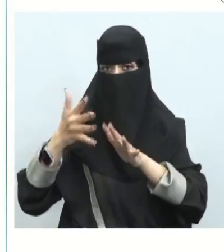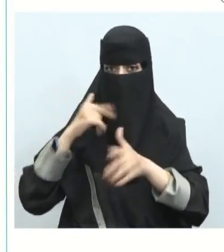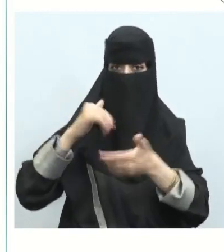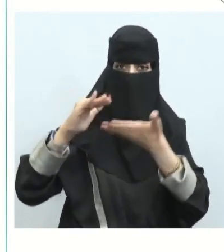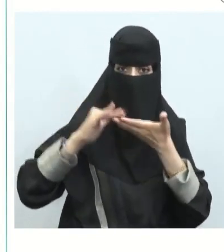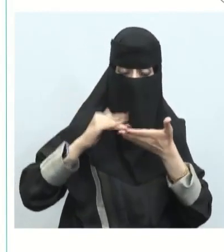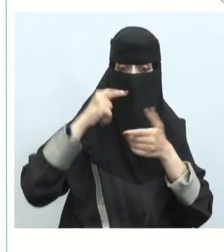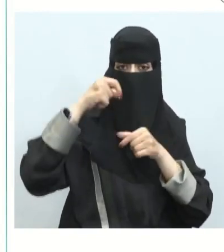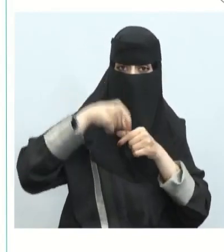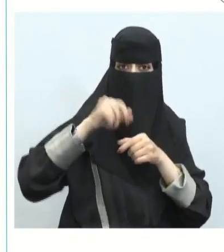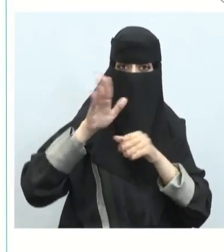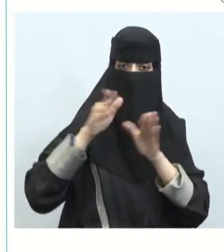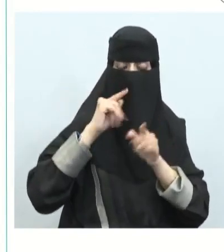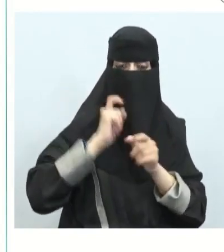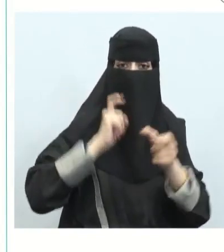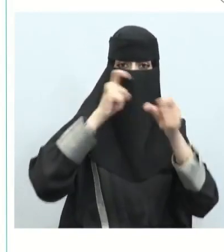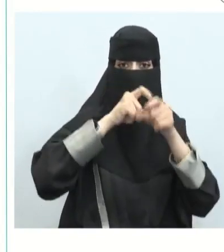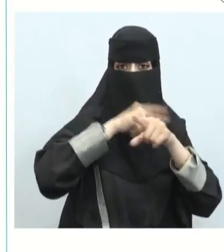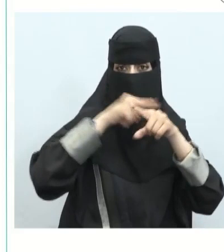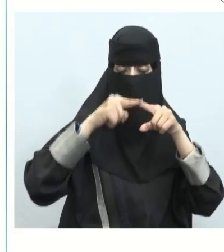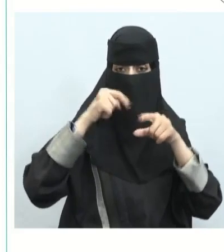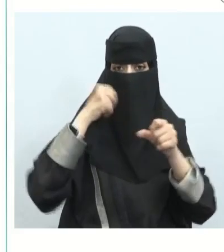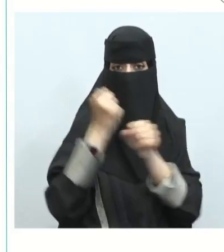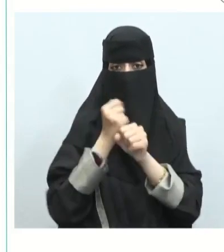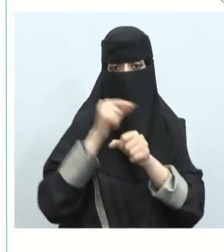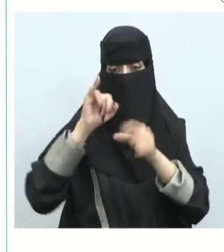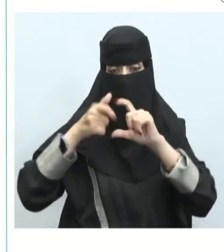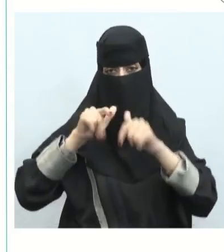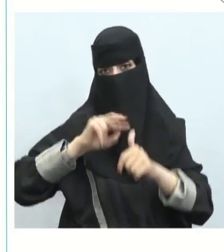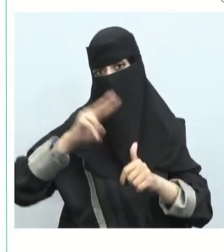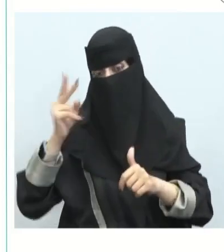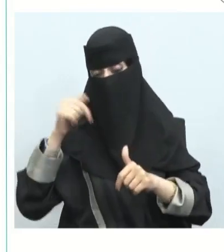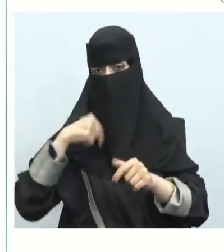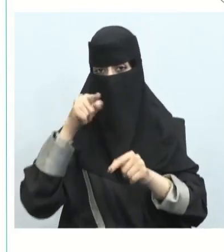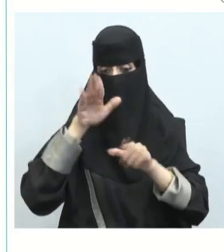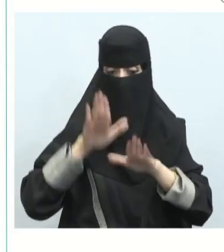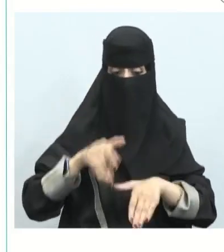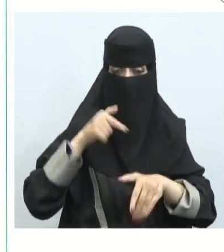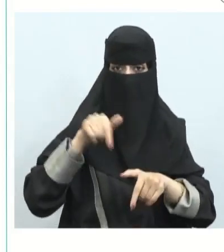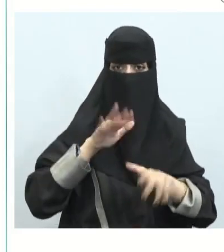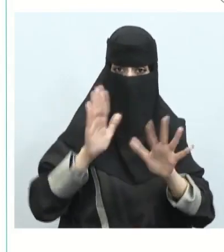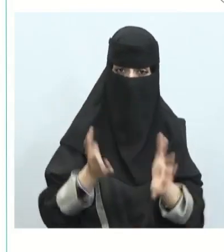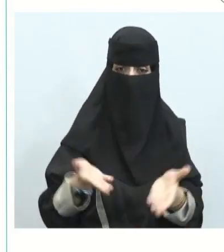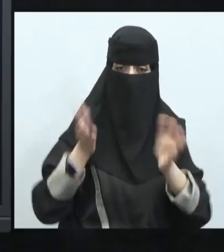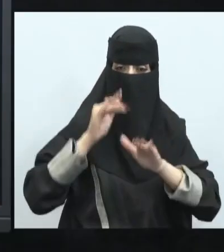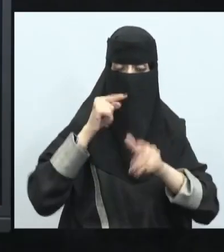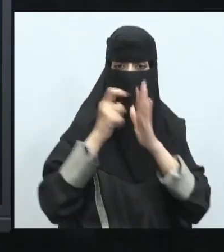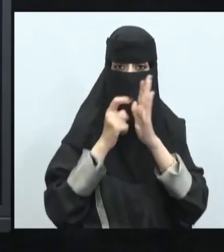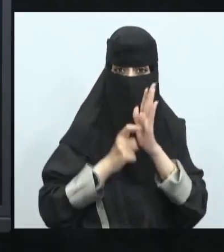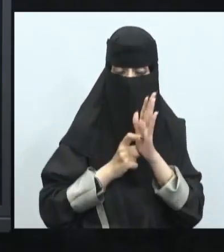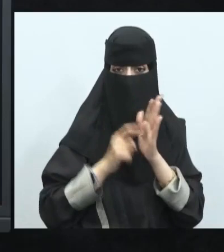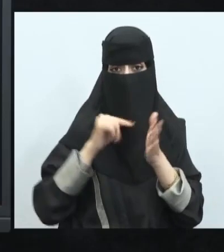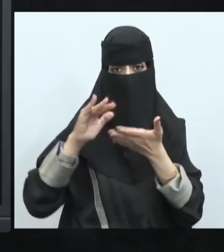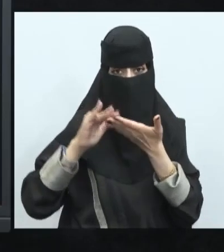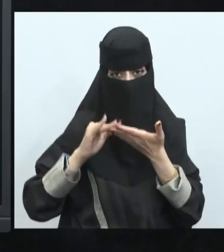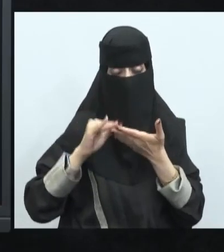تساعدهم في وصول الى وظائف في منظمات اخرى وهذا ما جعل هنالك ايضا انظمه مثلا